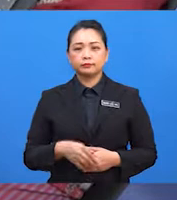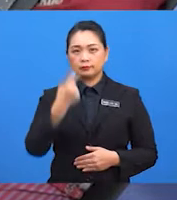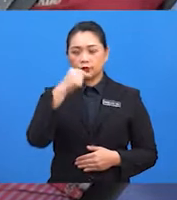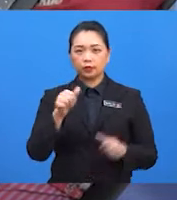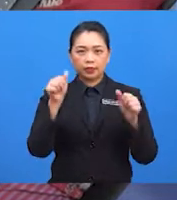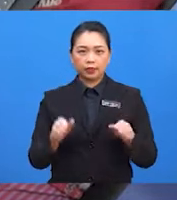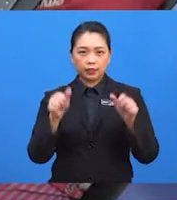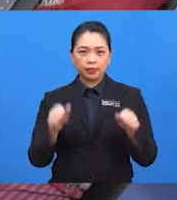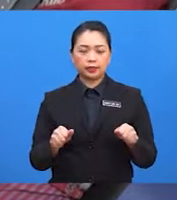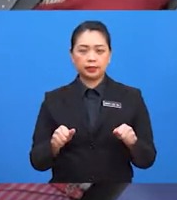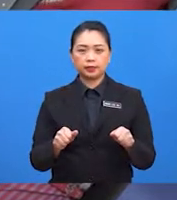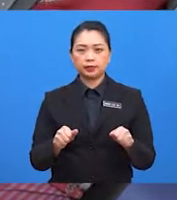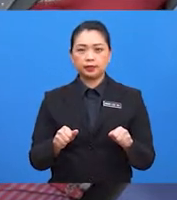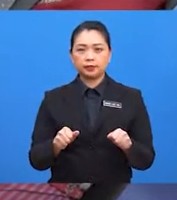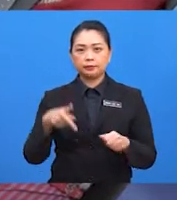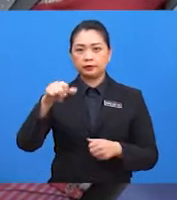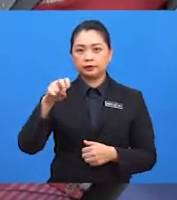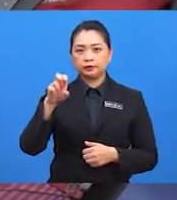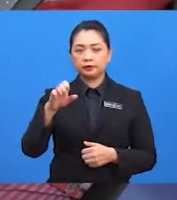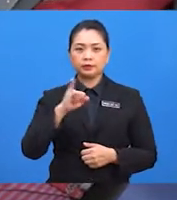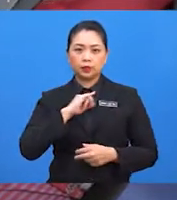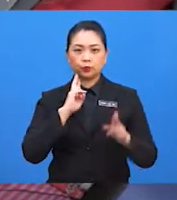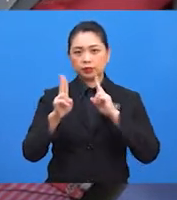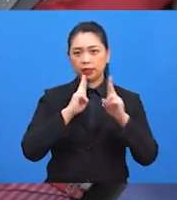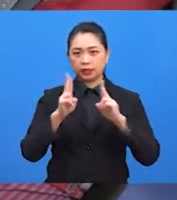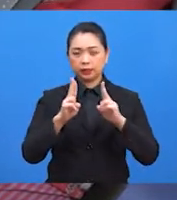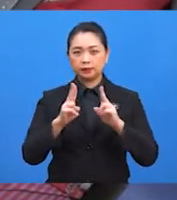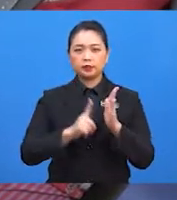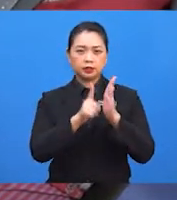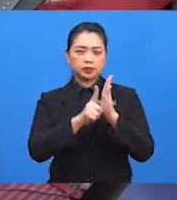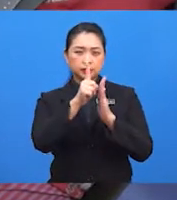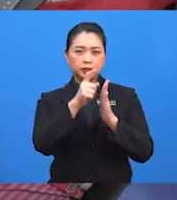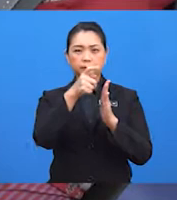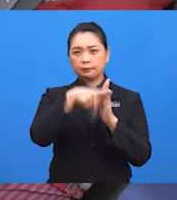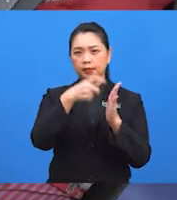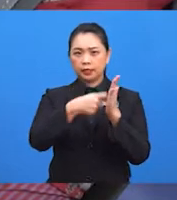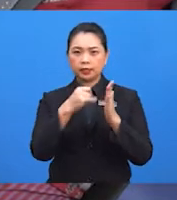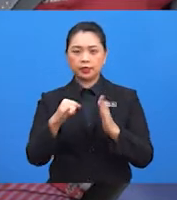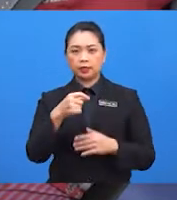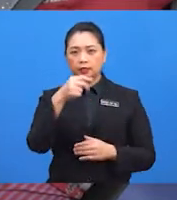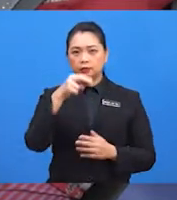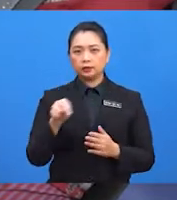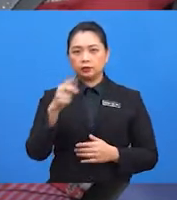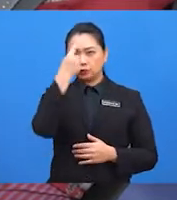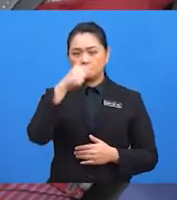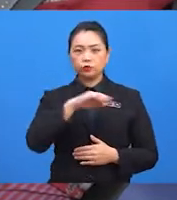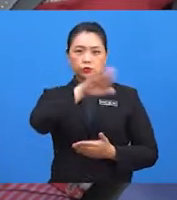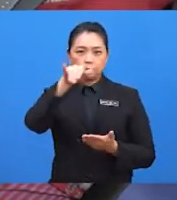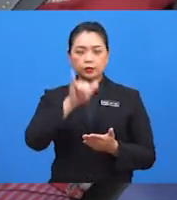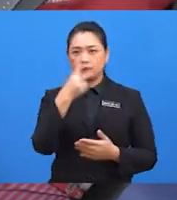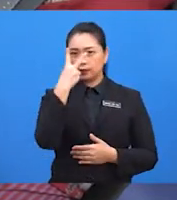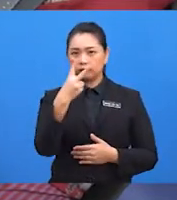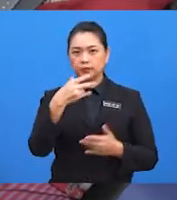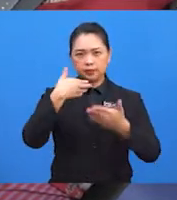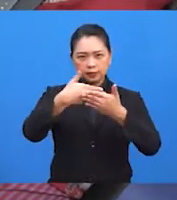dan produksi Sembang Santai Ekonomi, saya mengucapkan setinggi-tinggi penghargaan kepada semua penonton yang sudi menonton